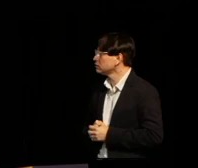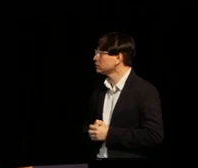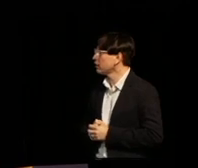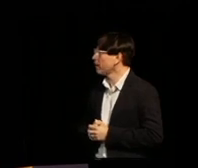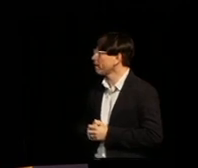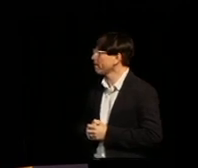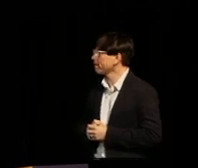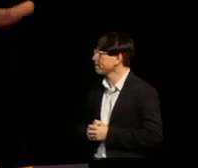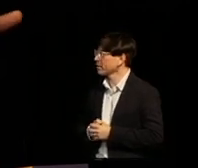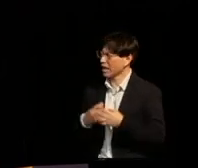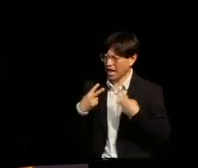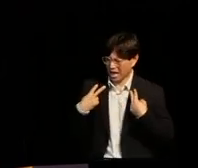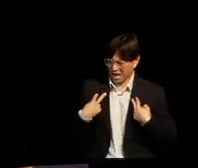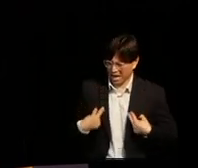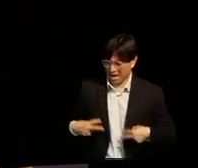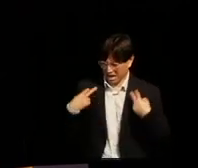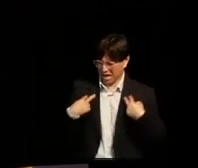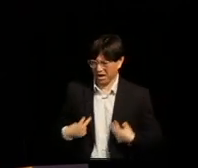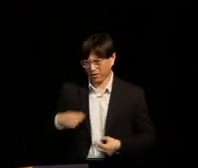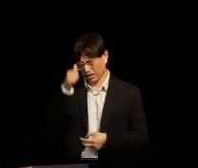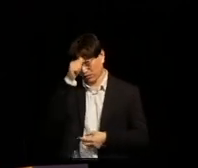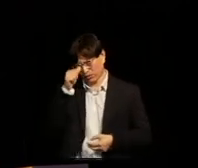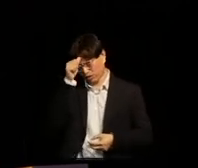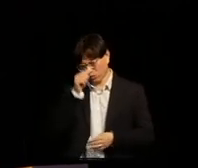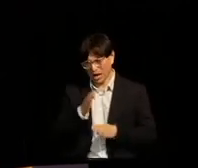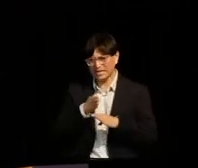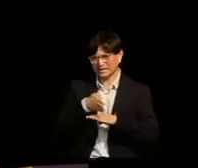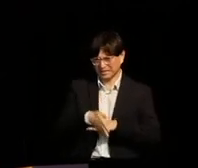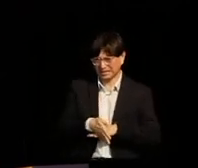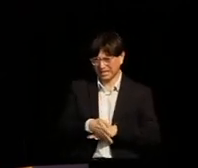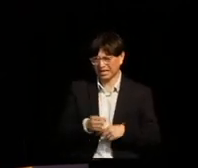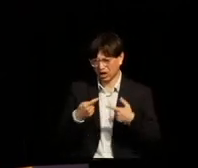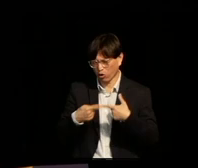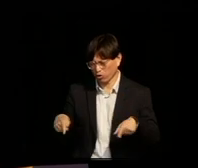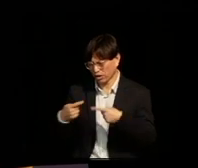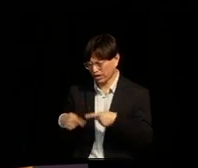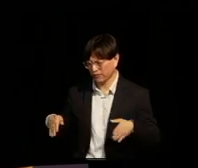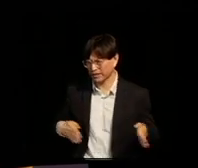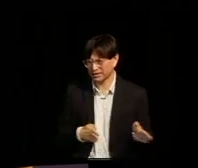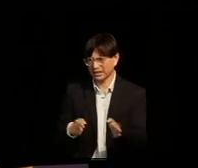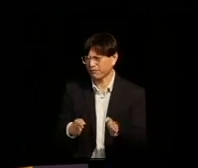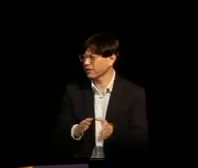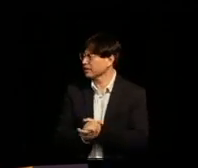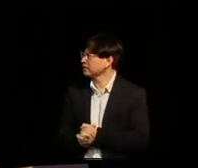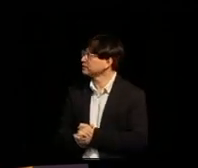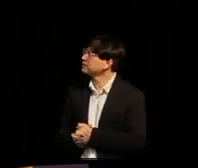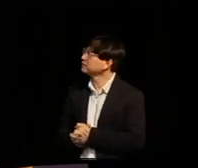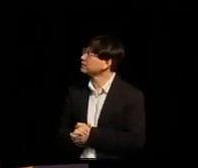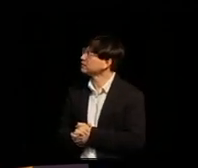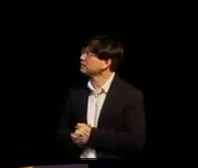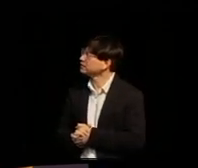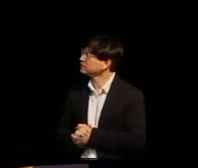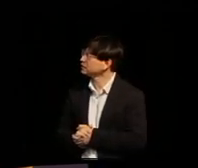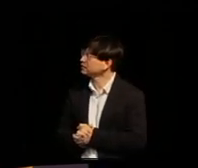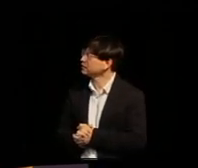perché alla vita spirituale si accede per ogni via di senso e la spiritualità è un bisogno umano